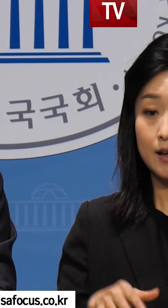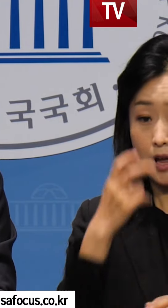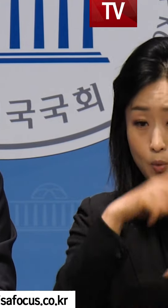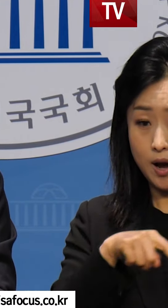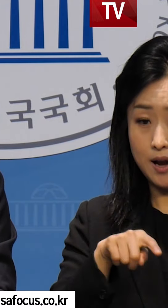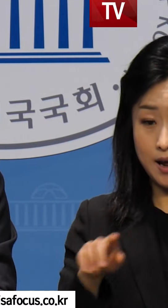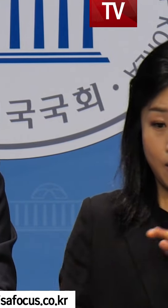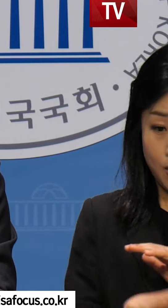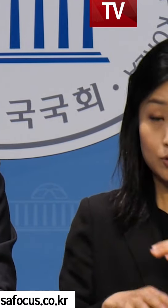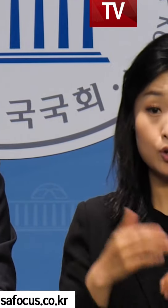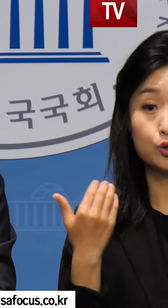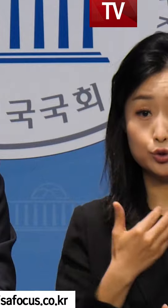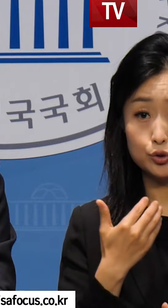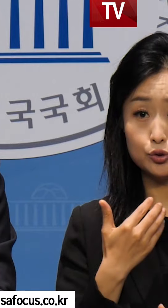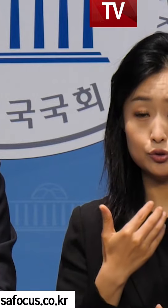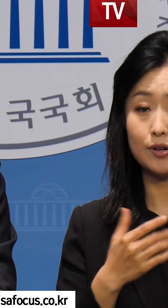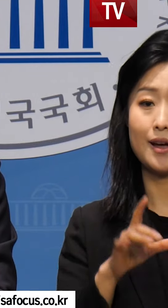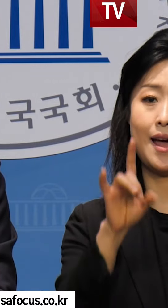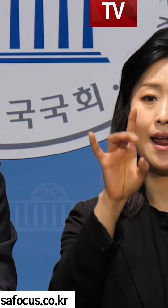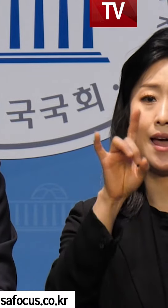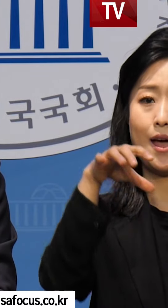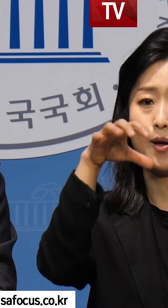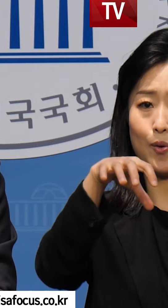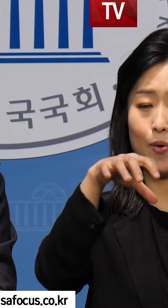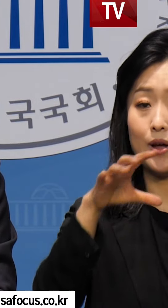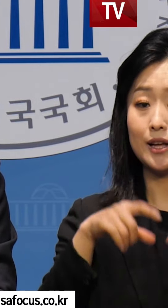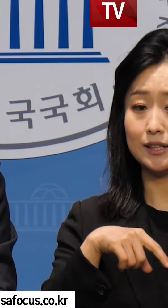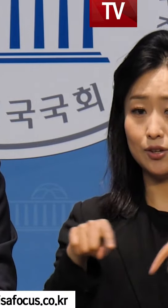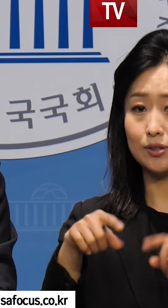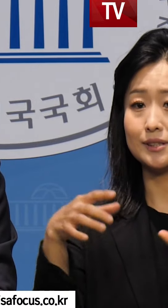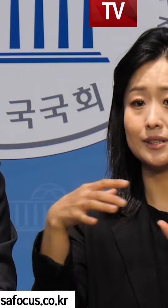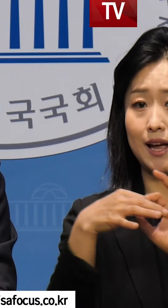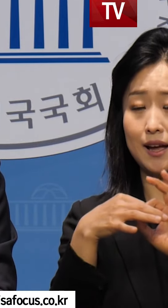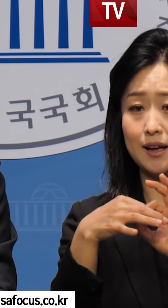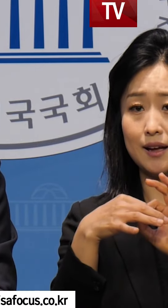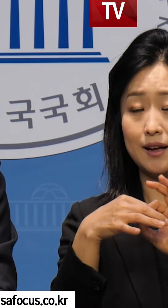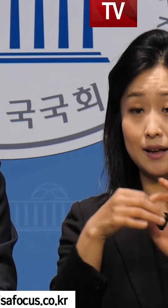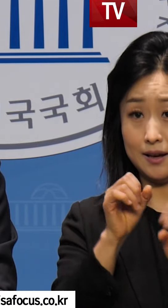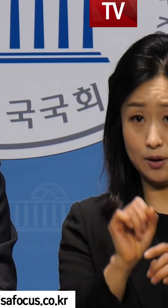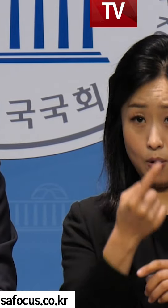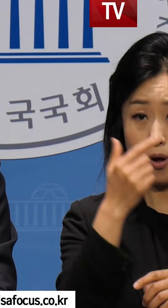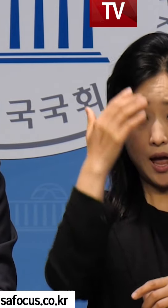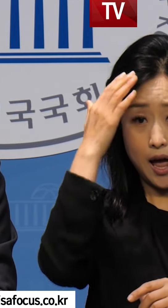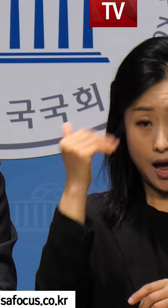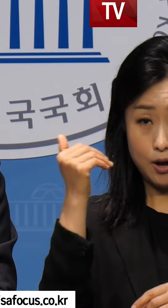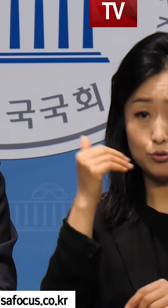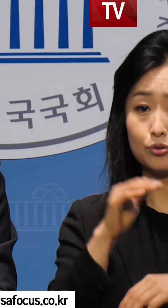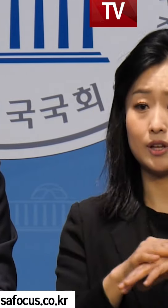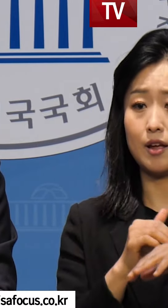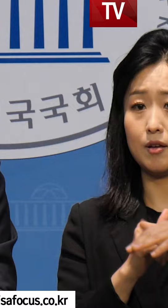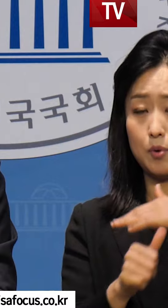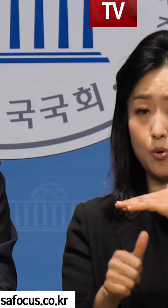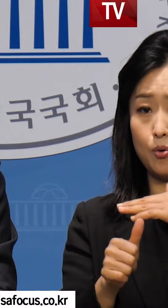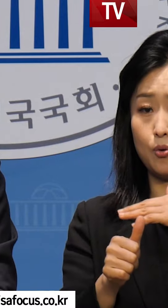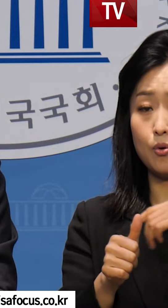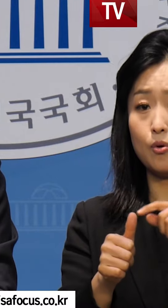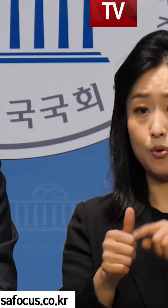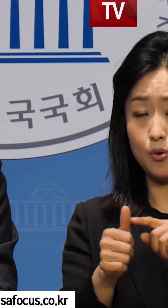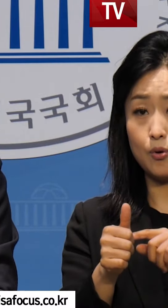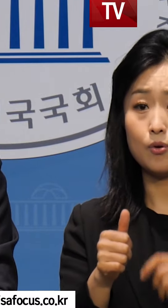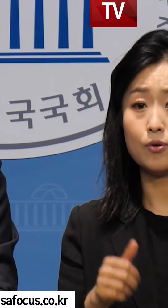허점을 가리키는 곳은 한 곳입니다. 정치 세력화의 희생양이 되어왔던 대한의 선수들과 진정한